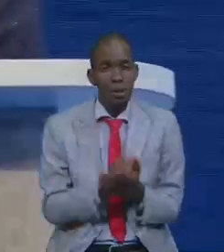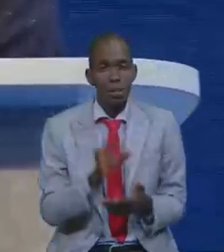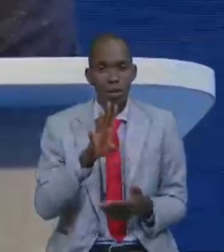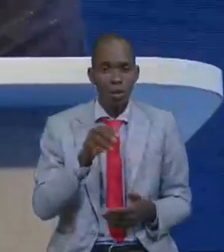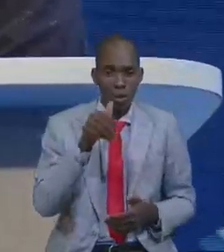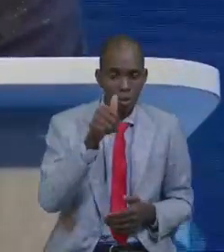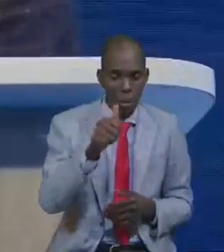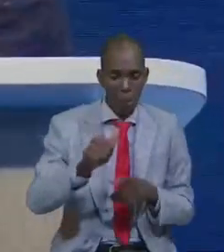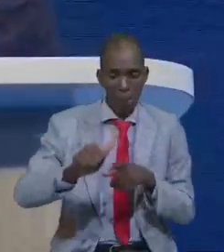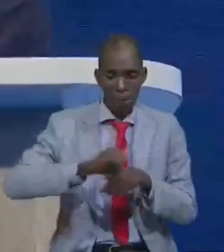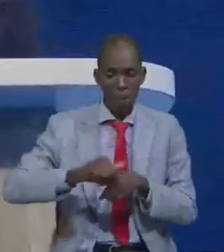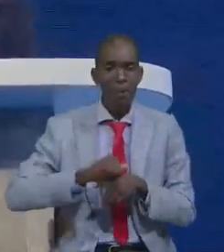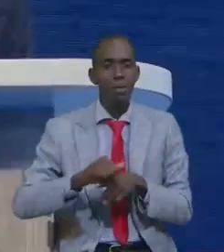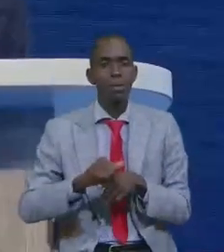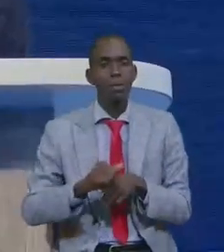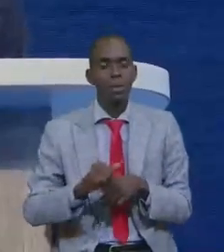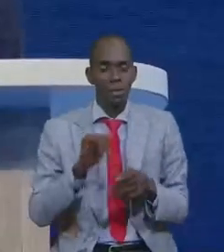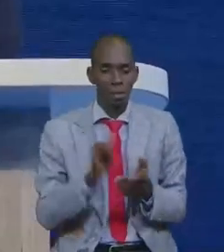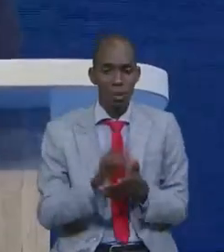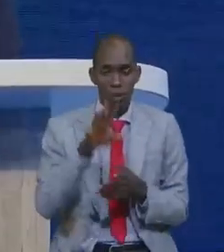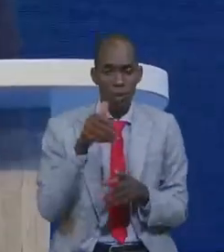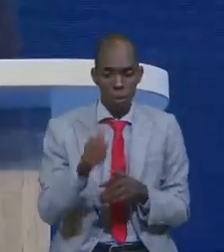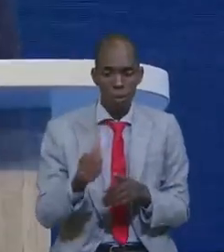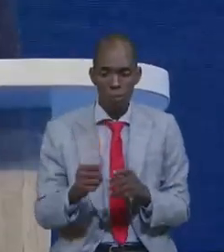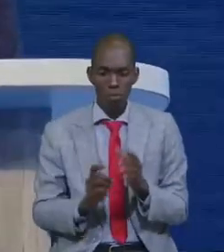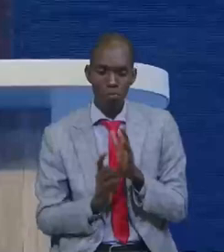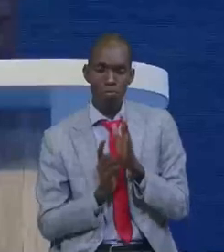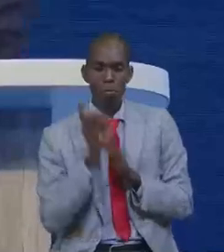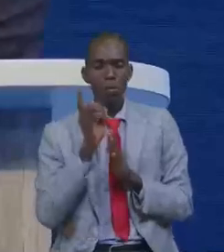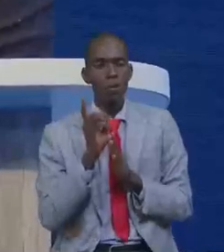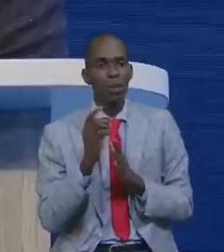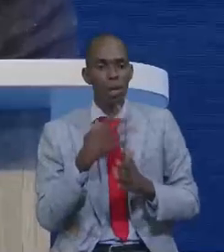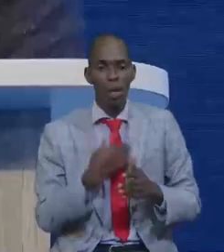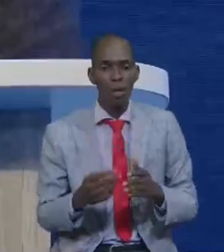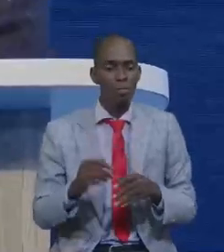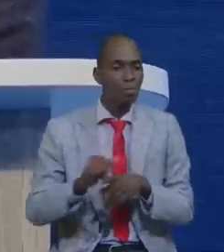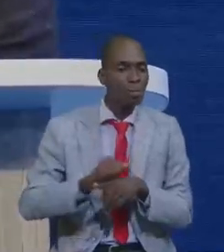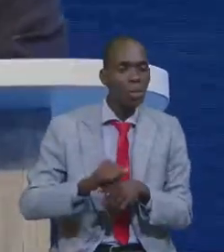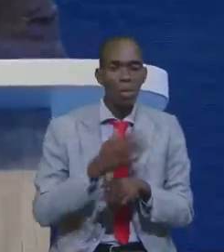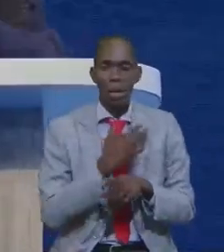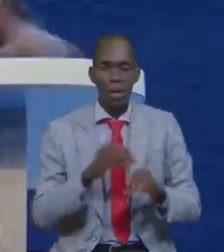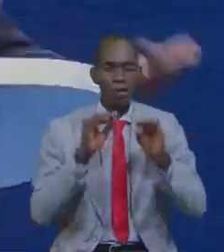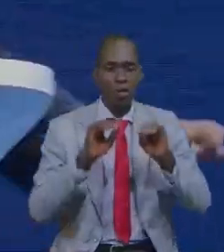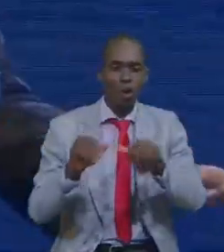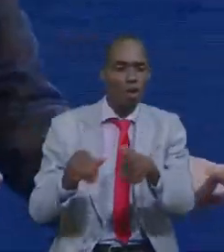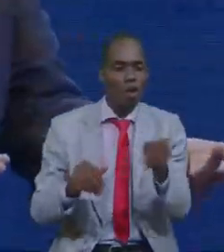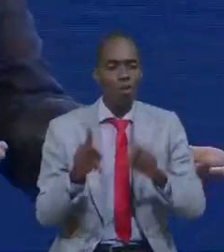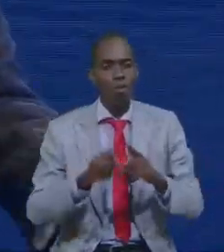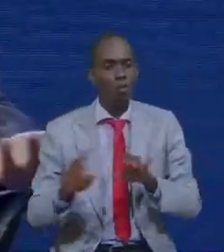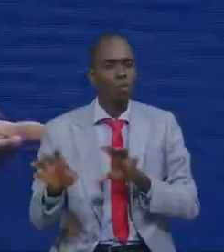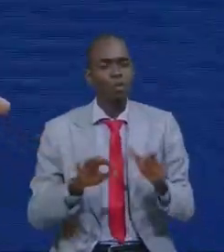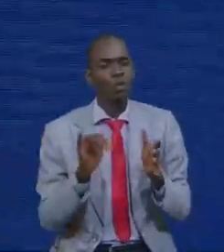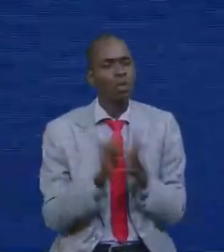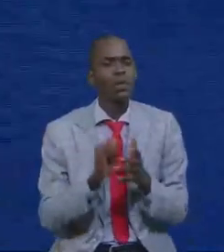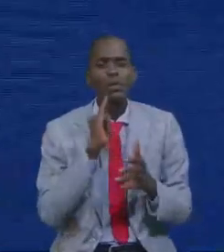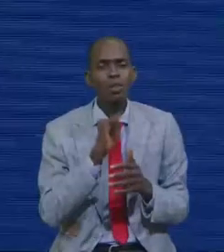pratiqué, j'ai promu, j'ai perpétré et que j'ai enseigné aux autres. C'est ça que je dois amener devant le